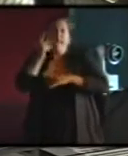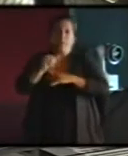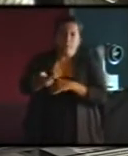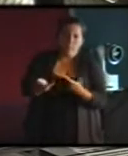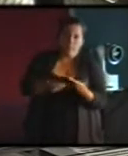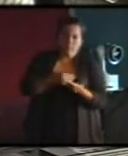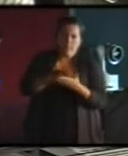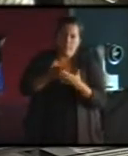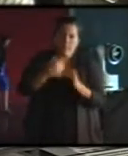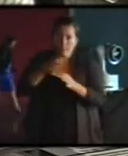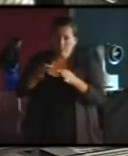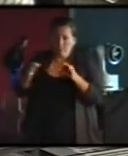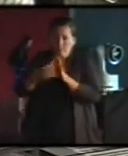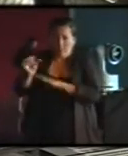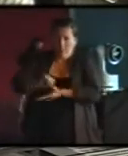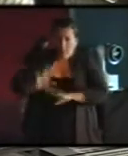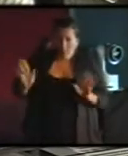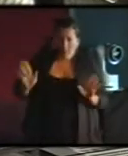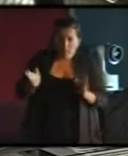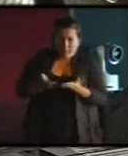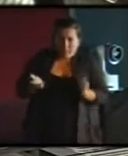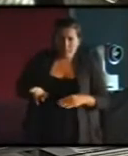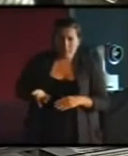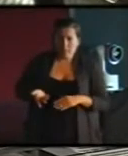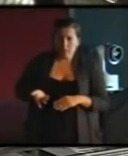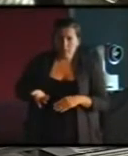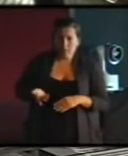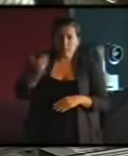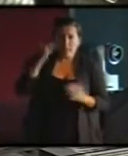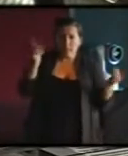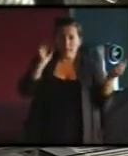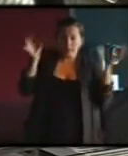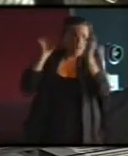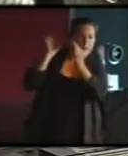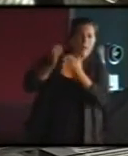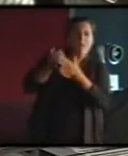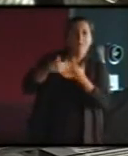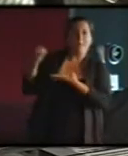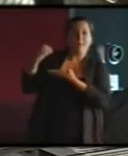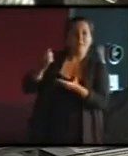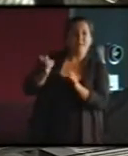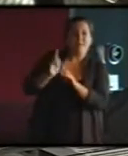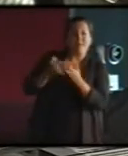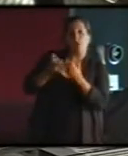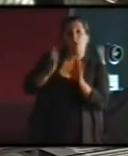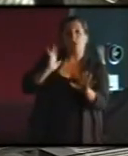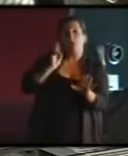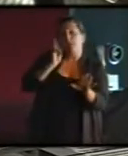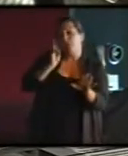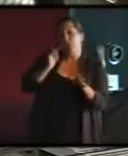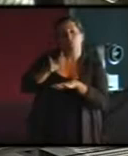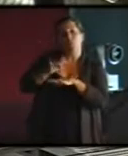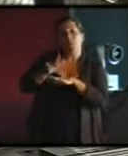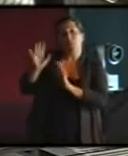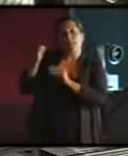dire que c'est un médiocre, c'est un petit, c'est un banal. Mais si on veut construire le patrimoine, comme j'ai pris l'habitude de le faire,